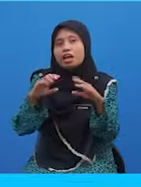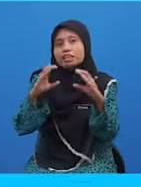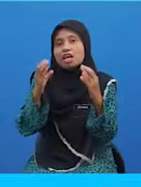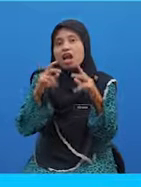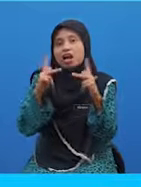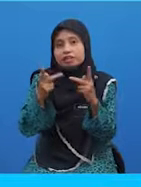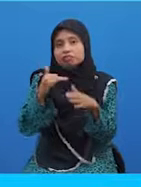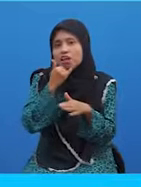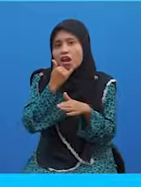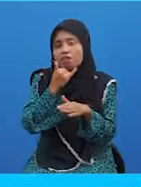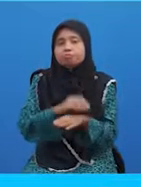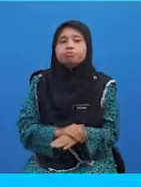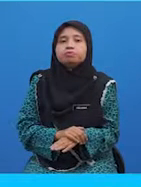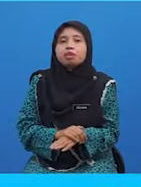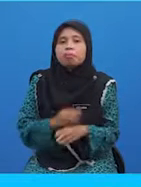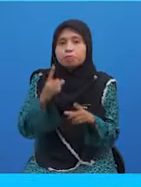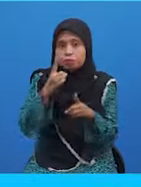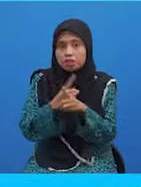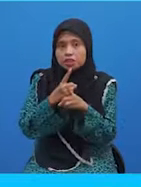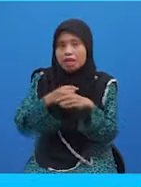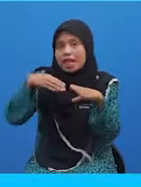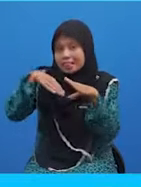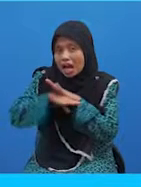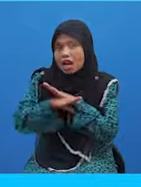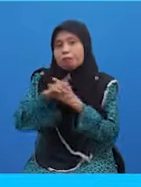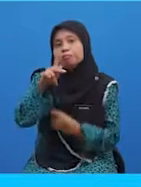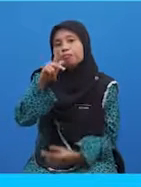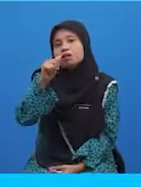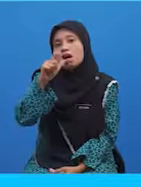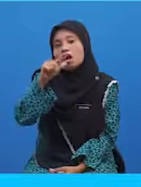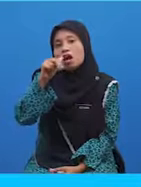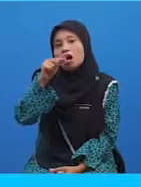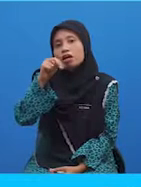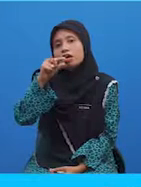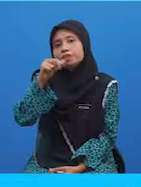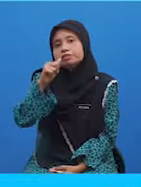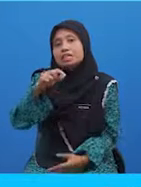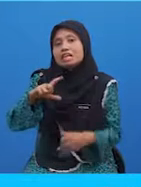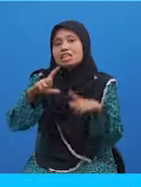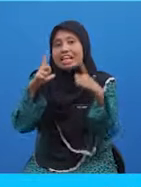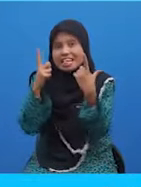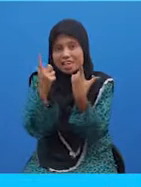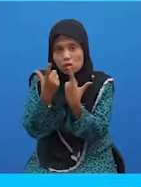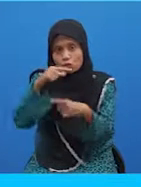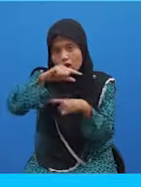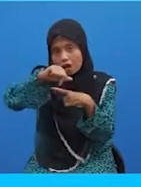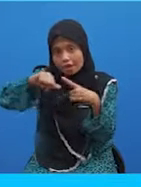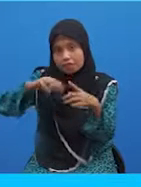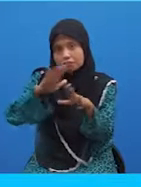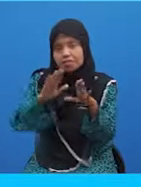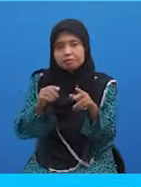tempat. Pembetulannya ialah dalam kalangan yang menunjukkan lingkungan yang tidak mempunyai